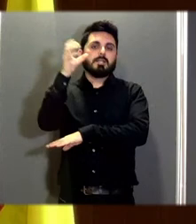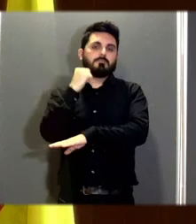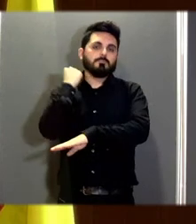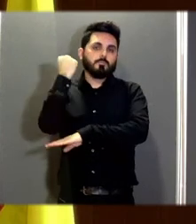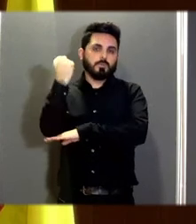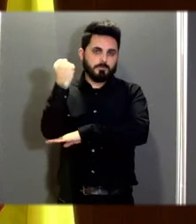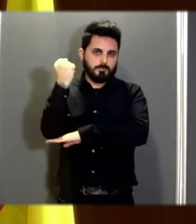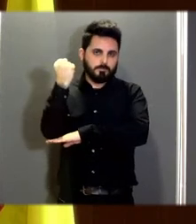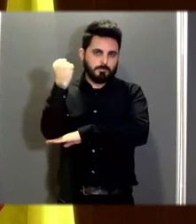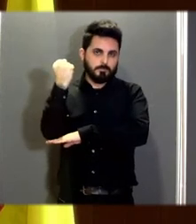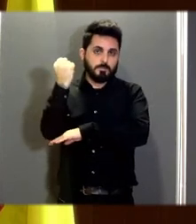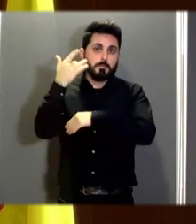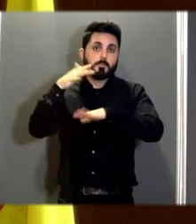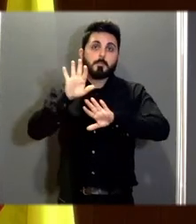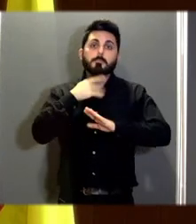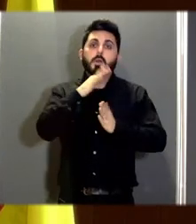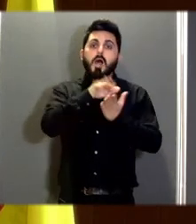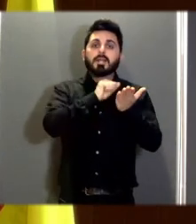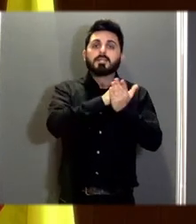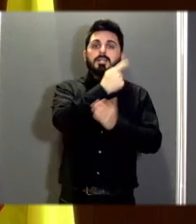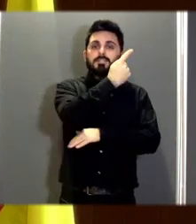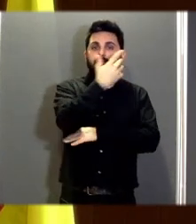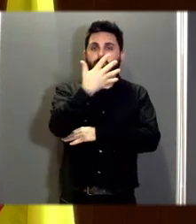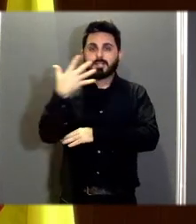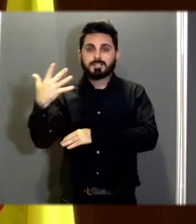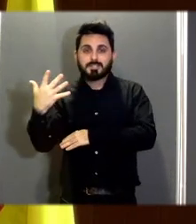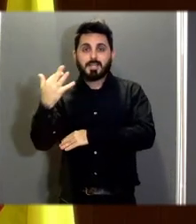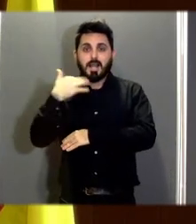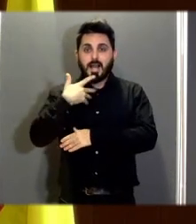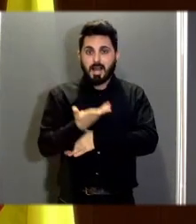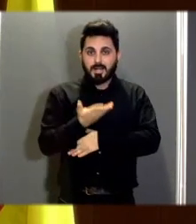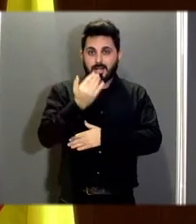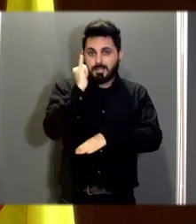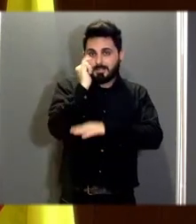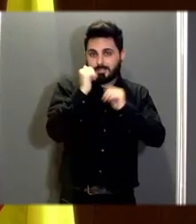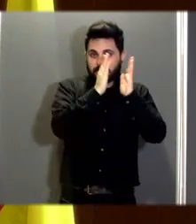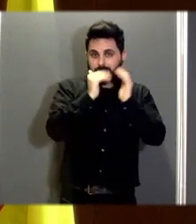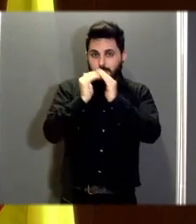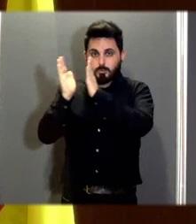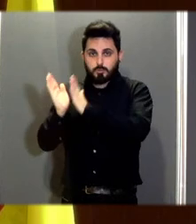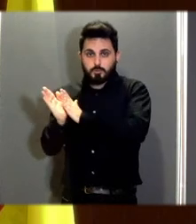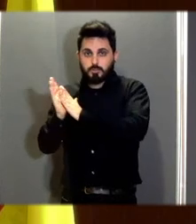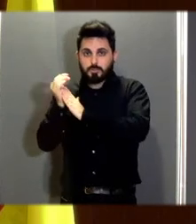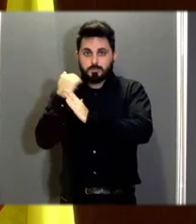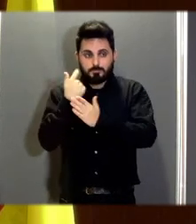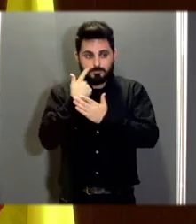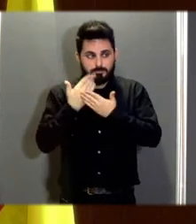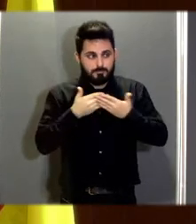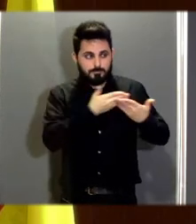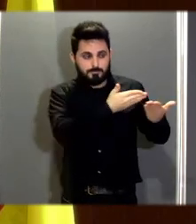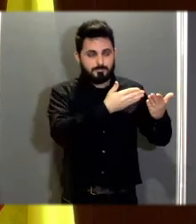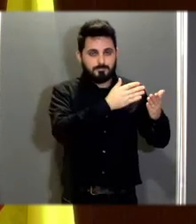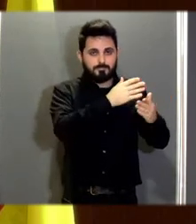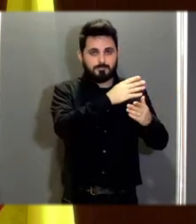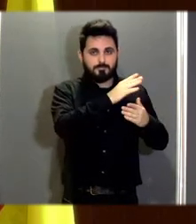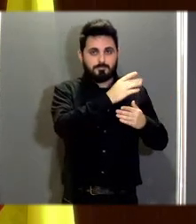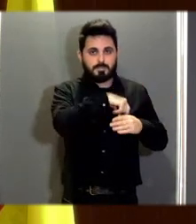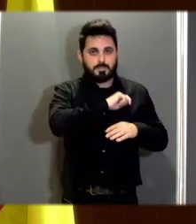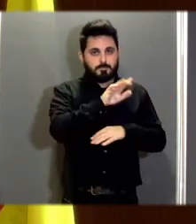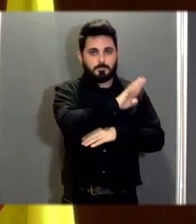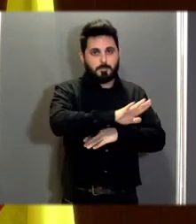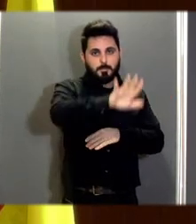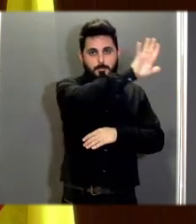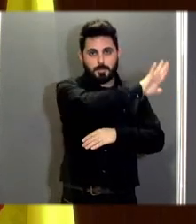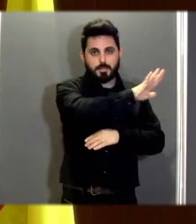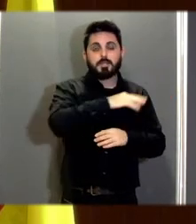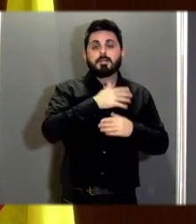l'aplicació de l'article 155, les institucions de Catalunya reflecteixen el poder de l'estat espanyol a Catalunya. És en aquest sentit que